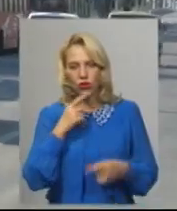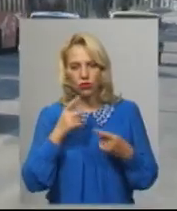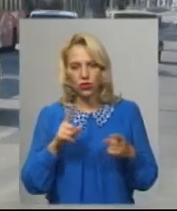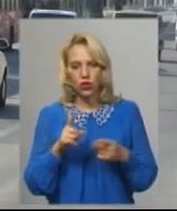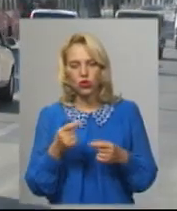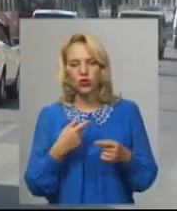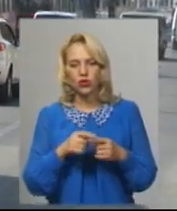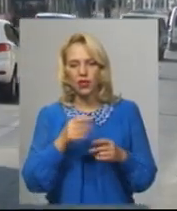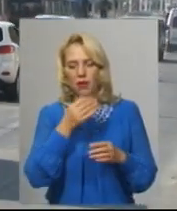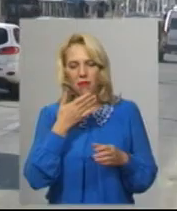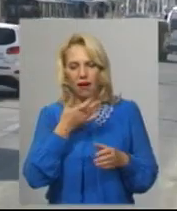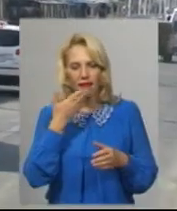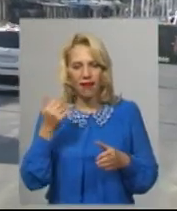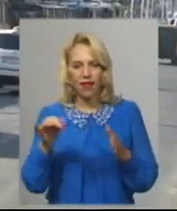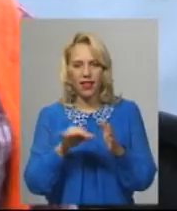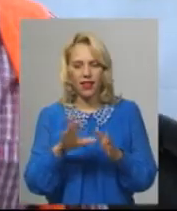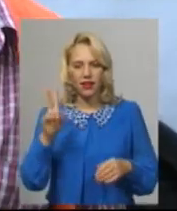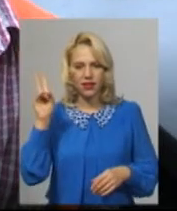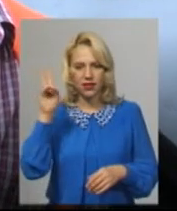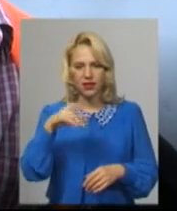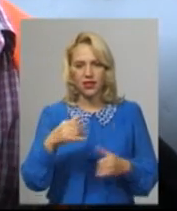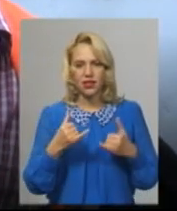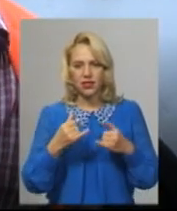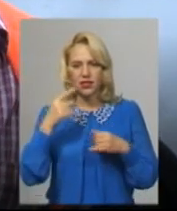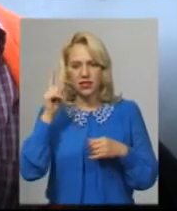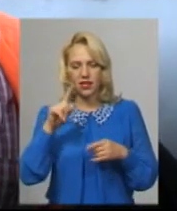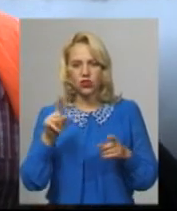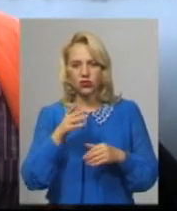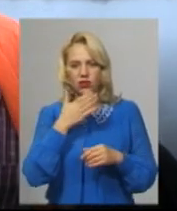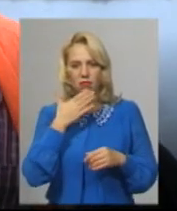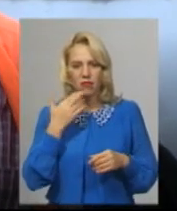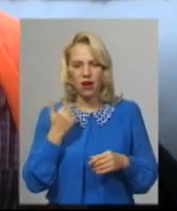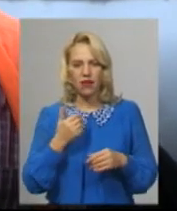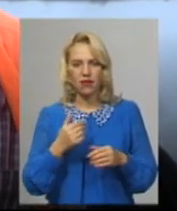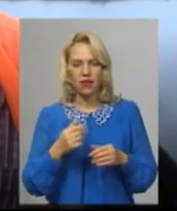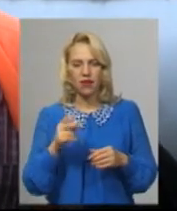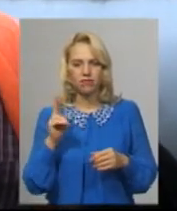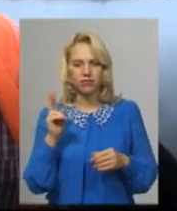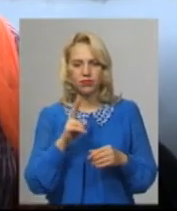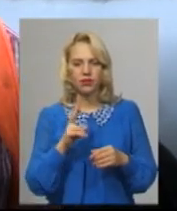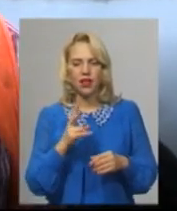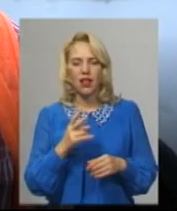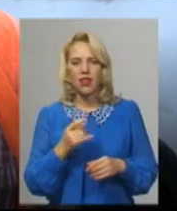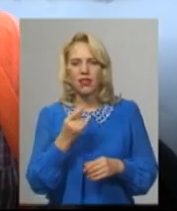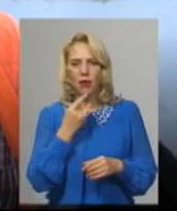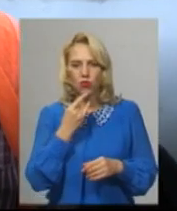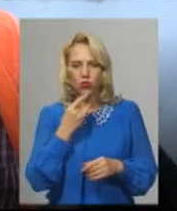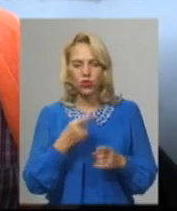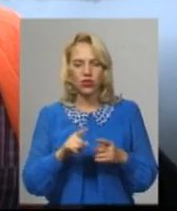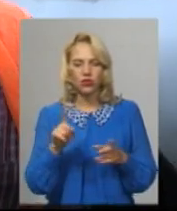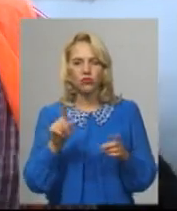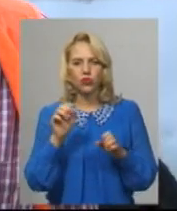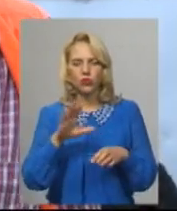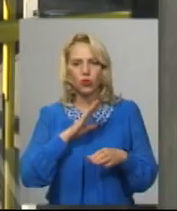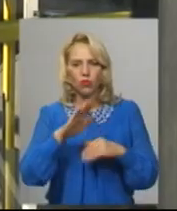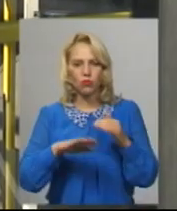електрики на контактній мережі. На даний момент я знаю, що просто немає напруги, десь там це чи постанція, чи високовольтний провід